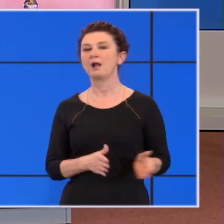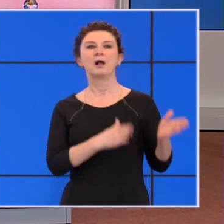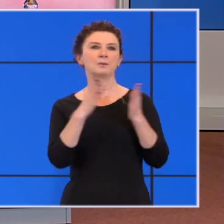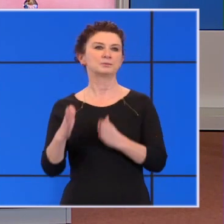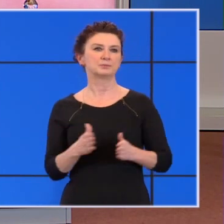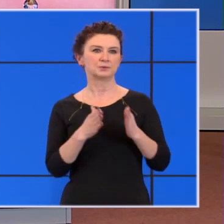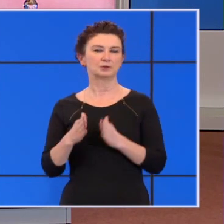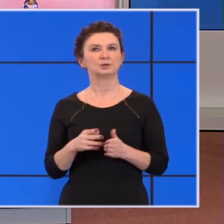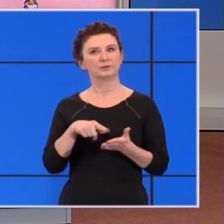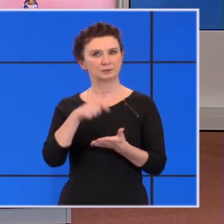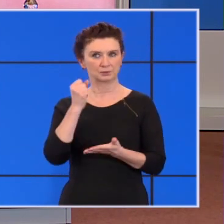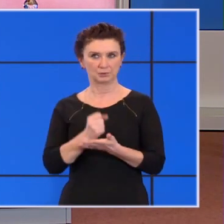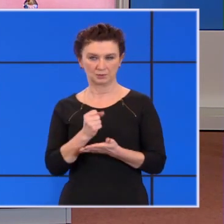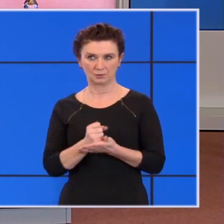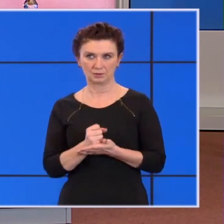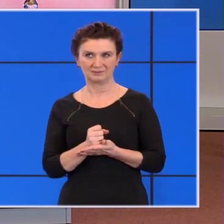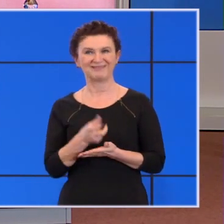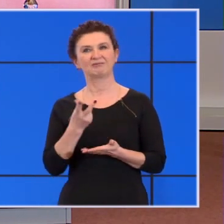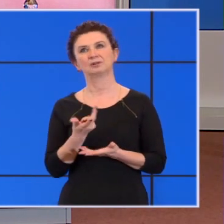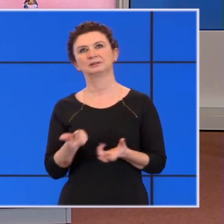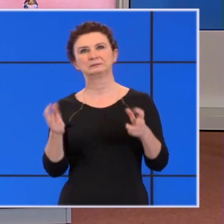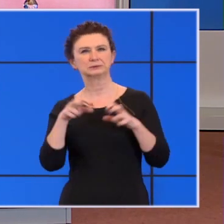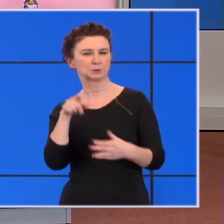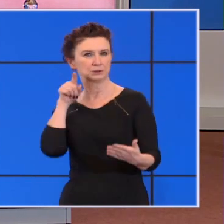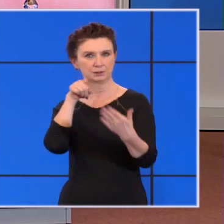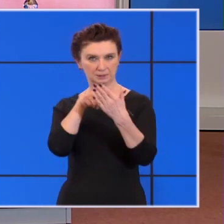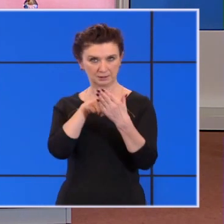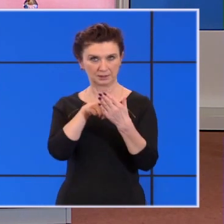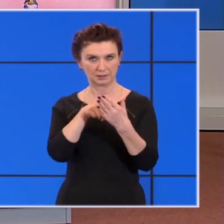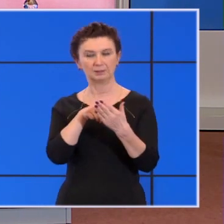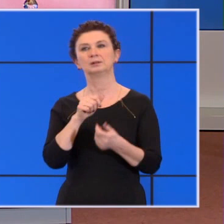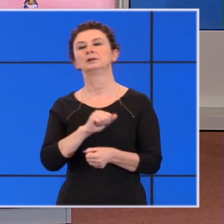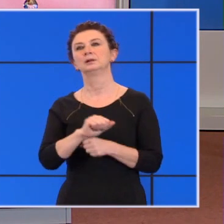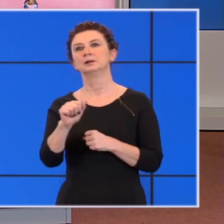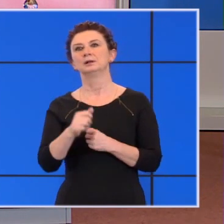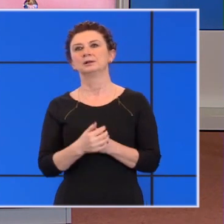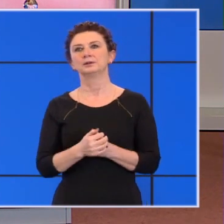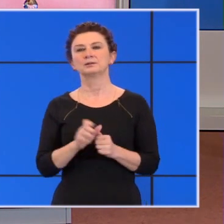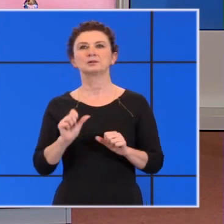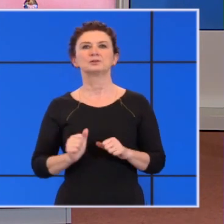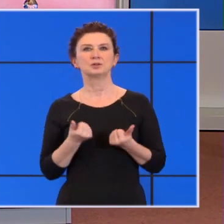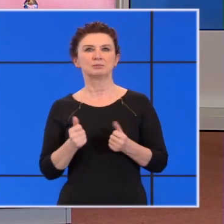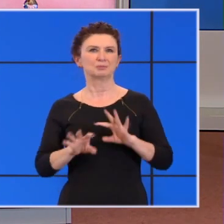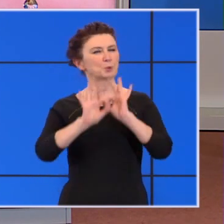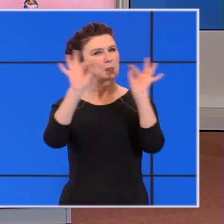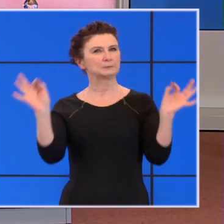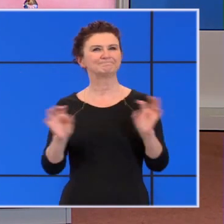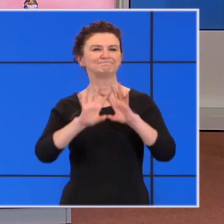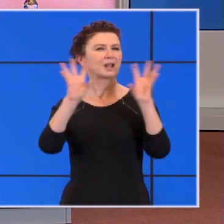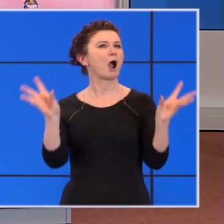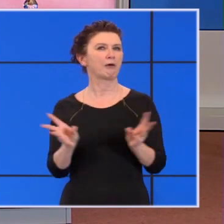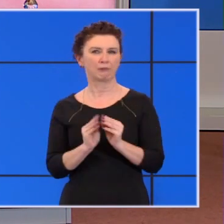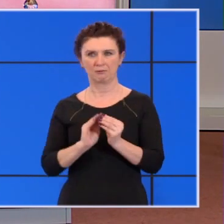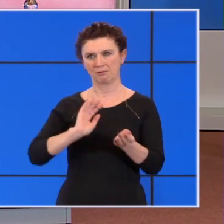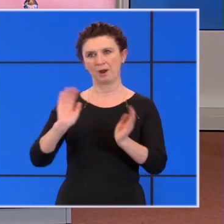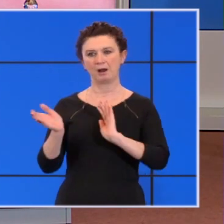ustawę, która to jest założeniem, celem, strategią było objęcie kompleksową opieką ludzi borykających się